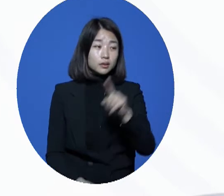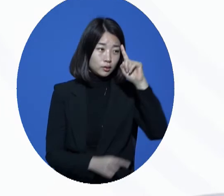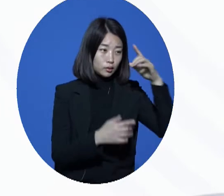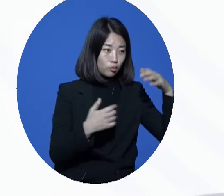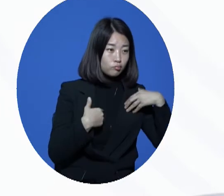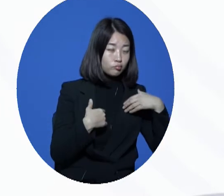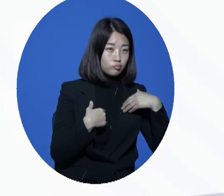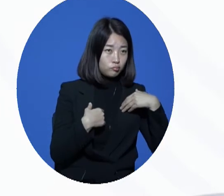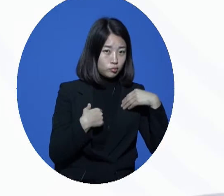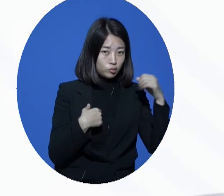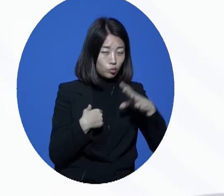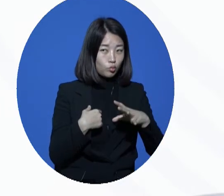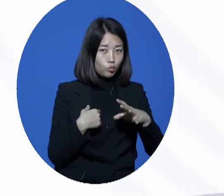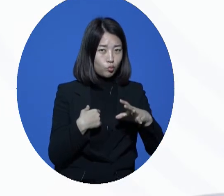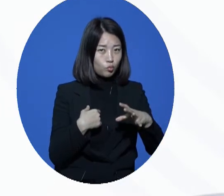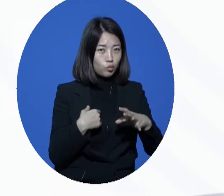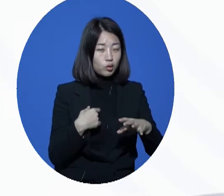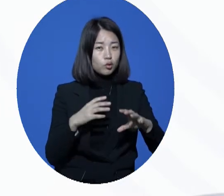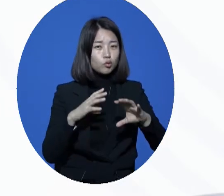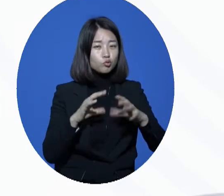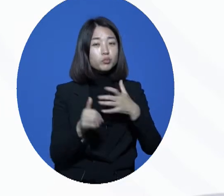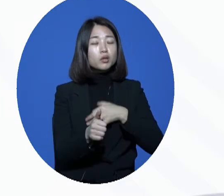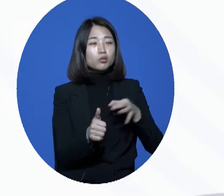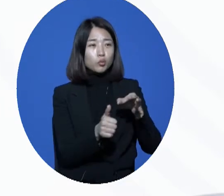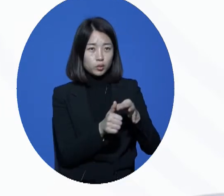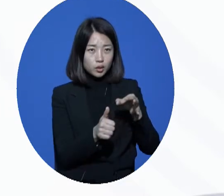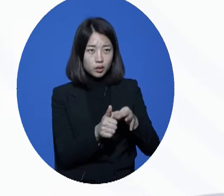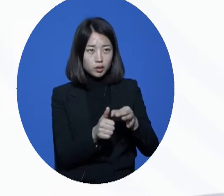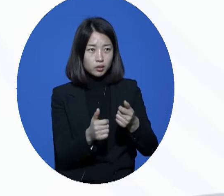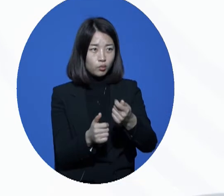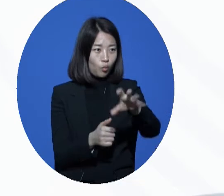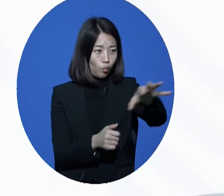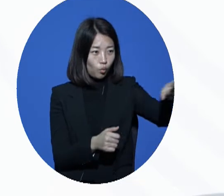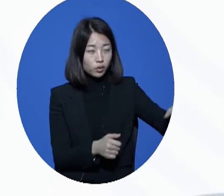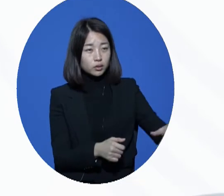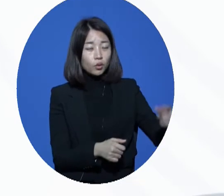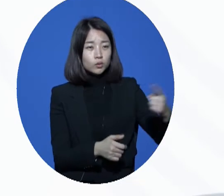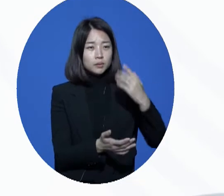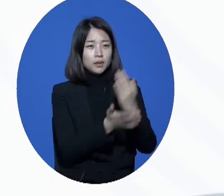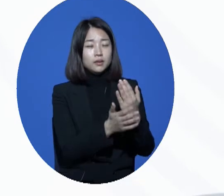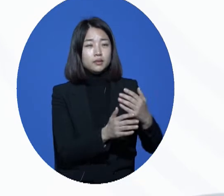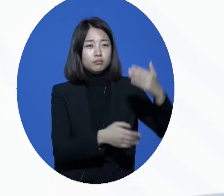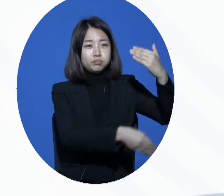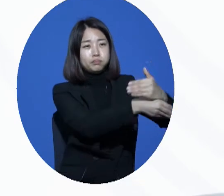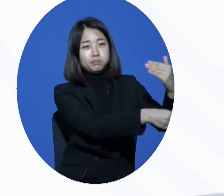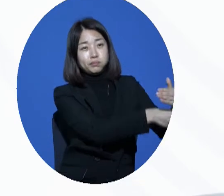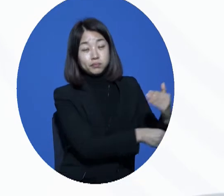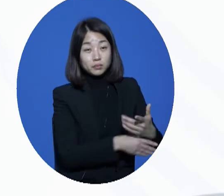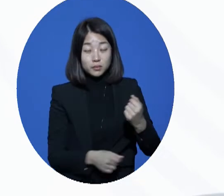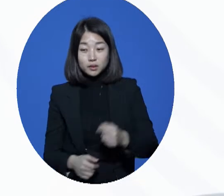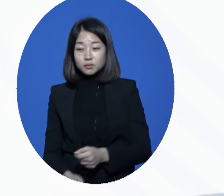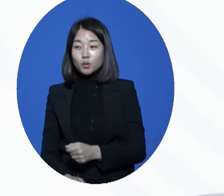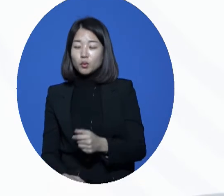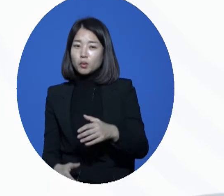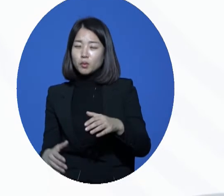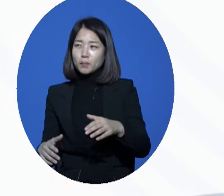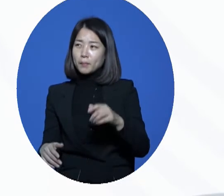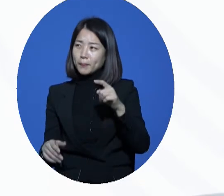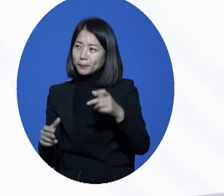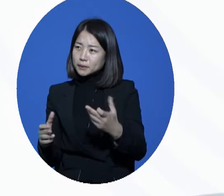아닌 정부와 지자체였고 국민연금공단과 같은 공공기관이었습니다. 그리고 발달장애인 지원센터와